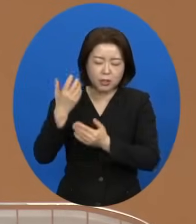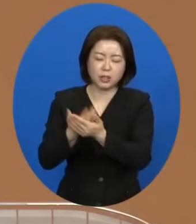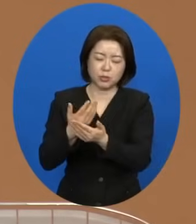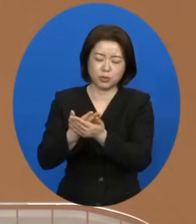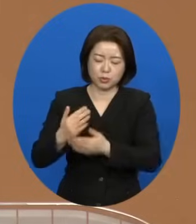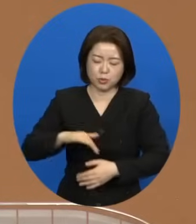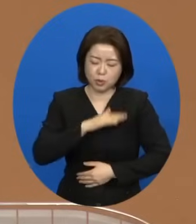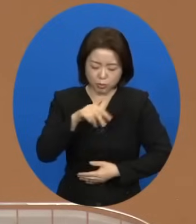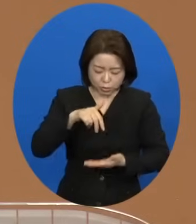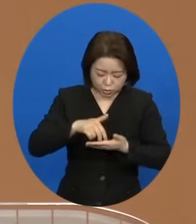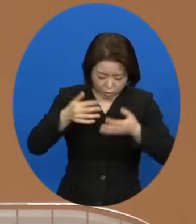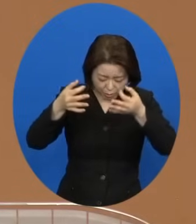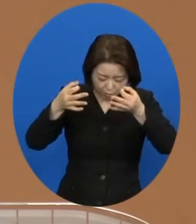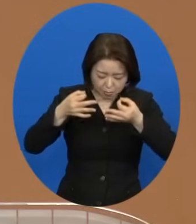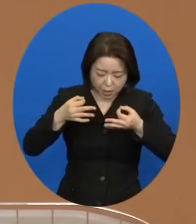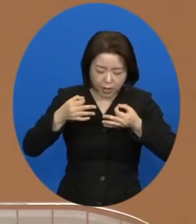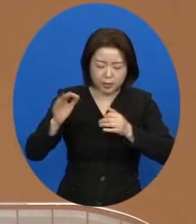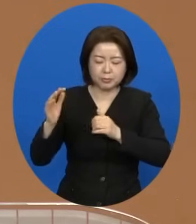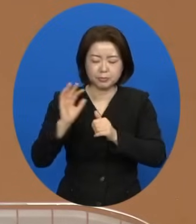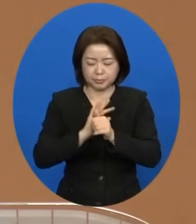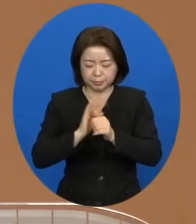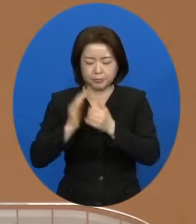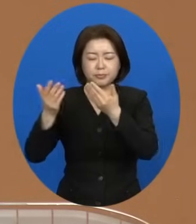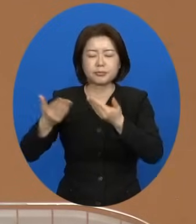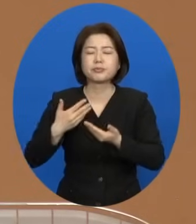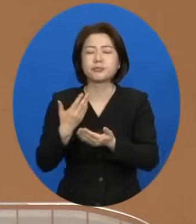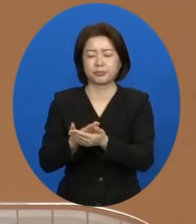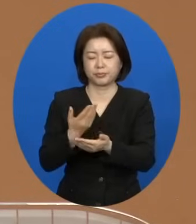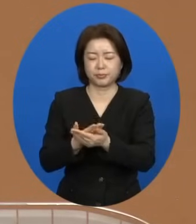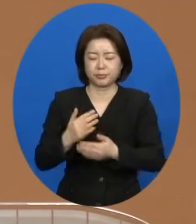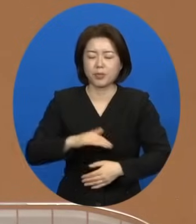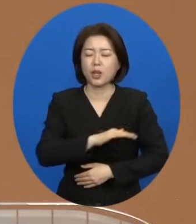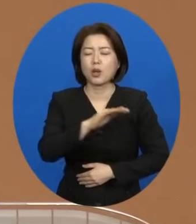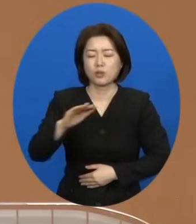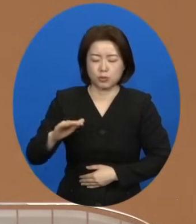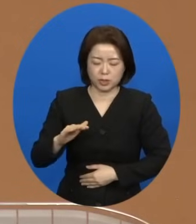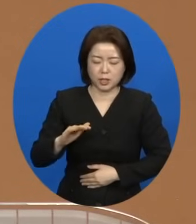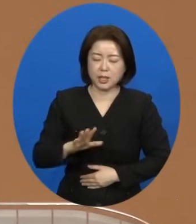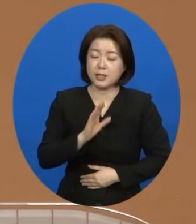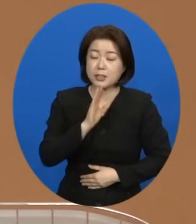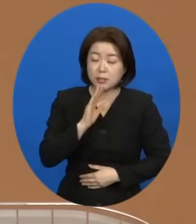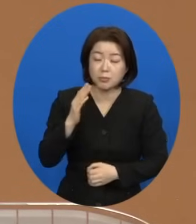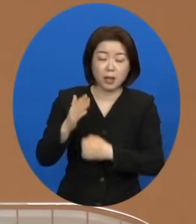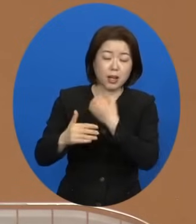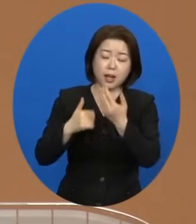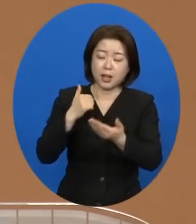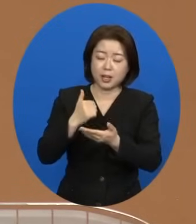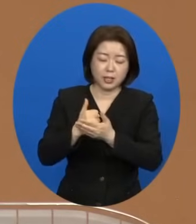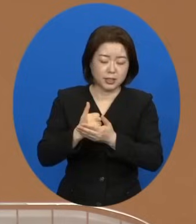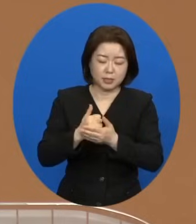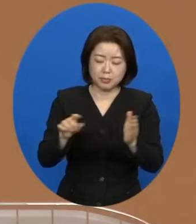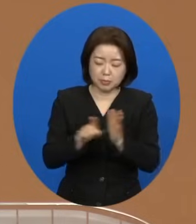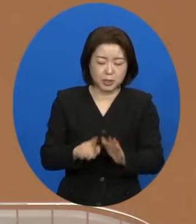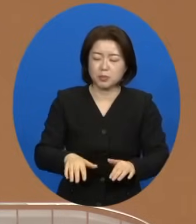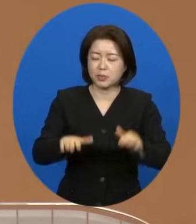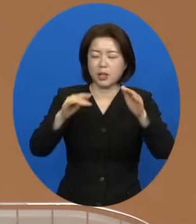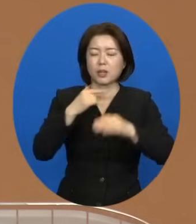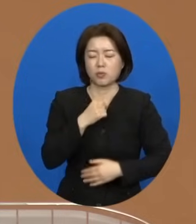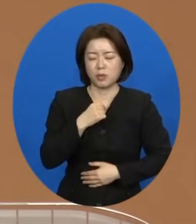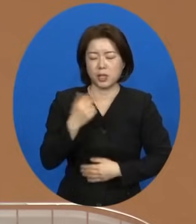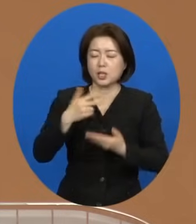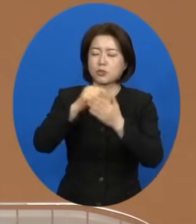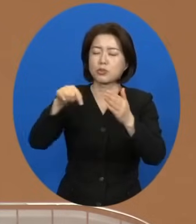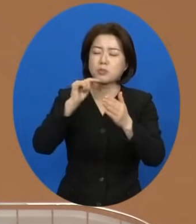형편을 돌보아 주시기를 원합니다 아버지 하나님 우리가 진정 하나님 자라나기를 원합니다 주 안에서